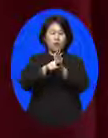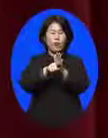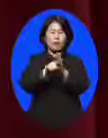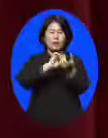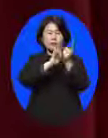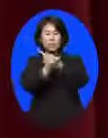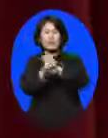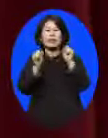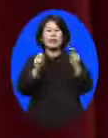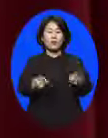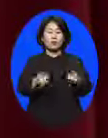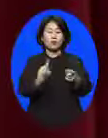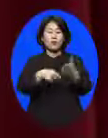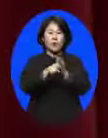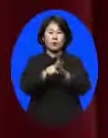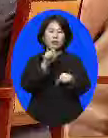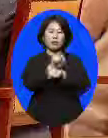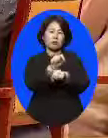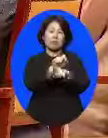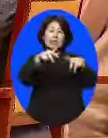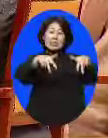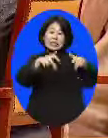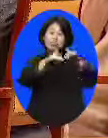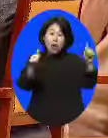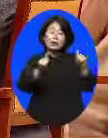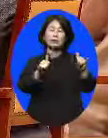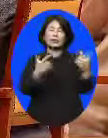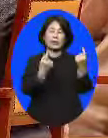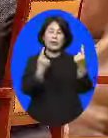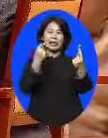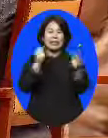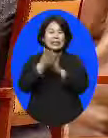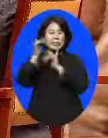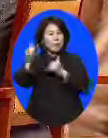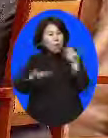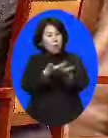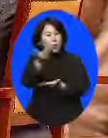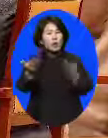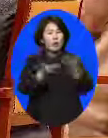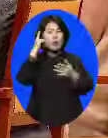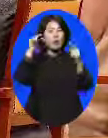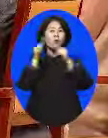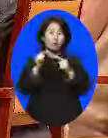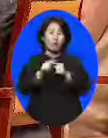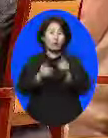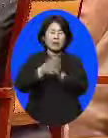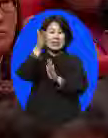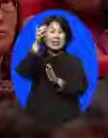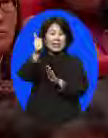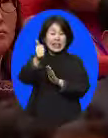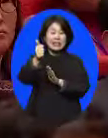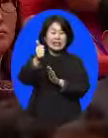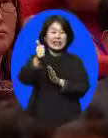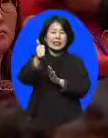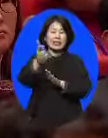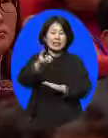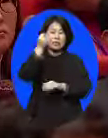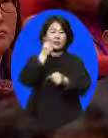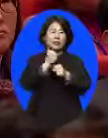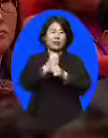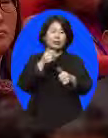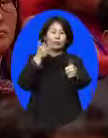도약하는 획기적인 전환점이 되도록 전 직원이 시민과 함께 소통하고 공감하며 시민이 주인인 시정을